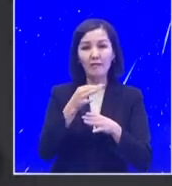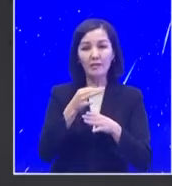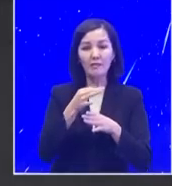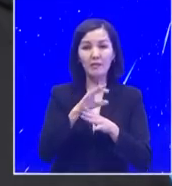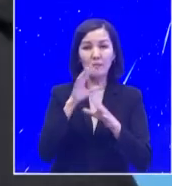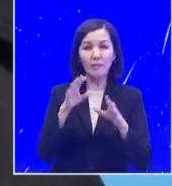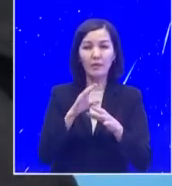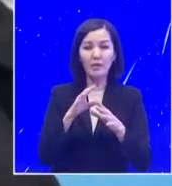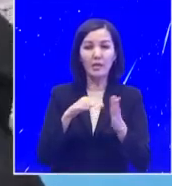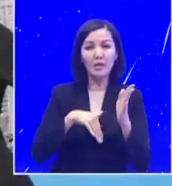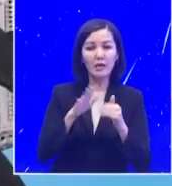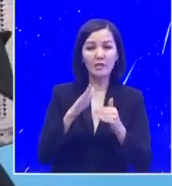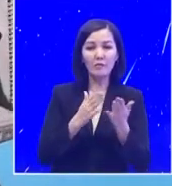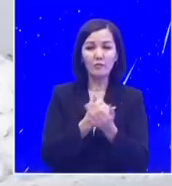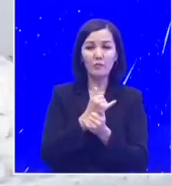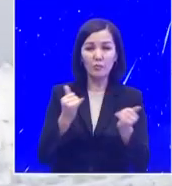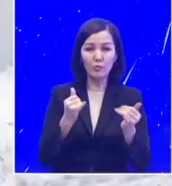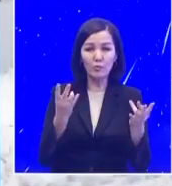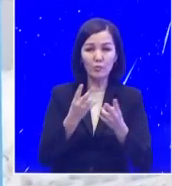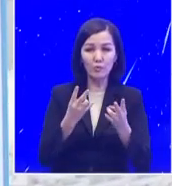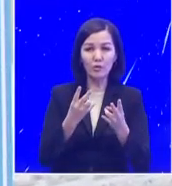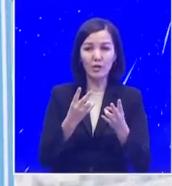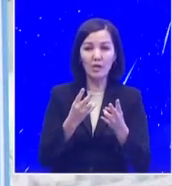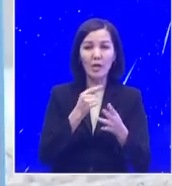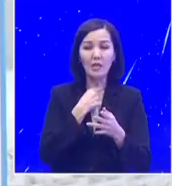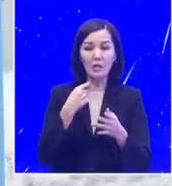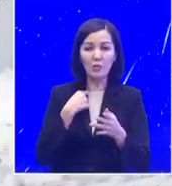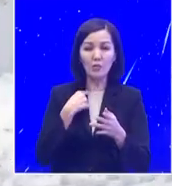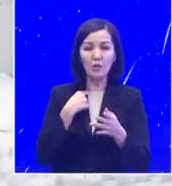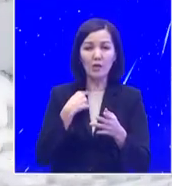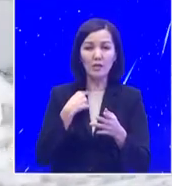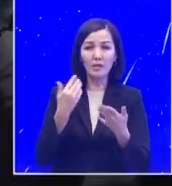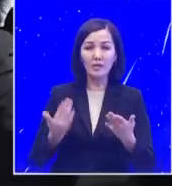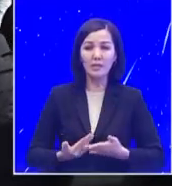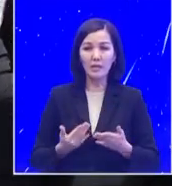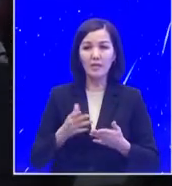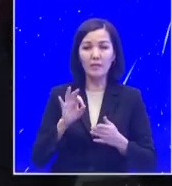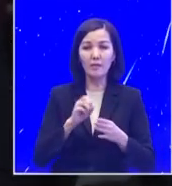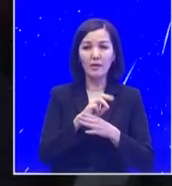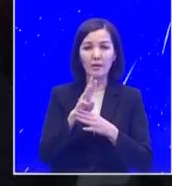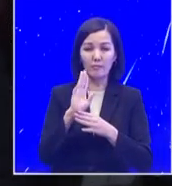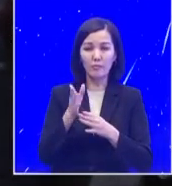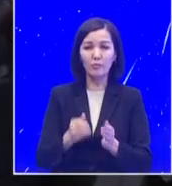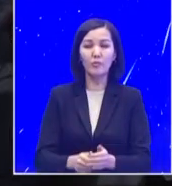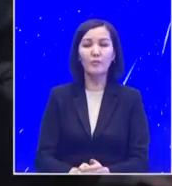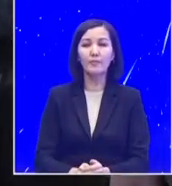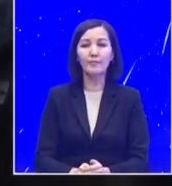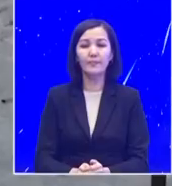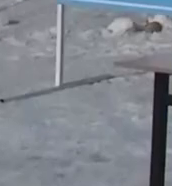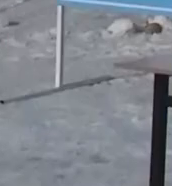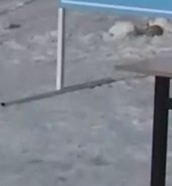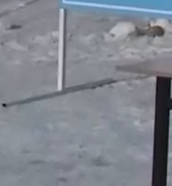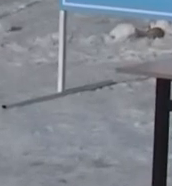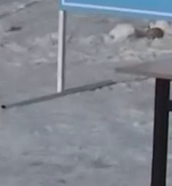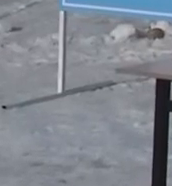подхода последних зависит, как скоро жители Талдыкургана будут обеспечены социальными благами. Гульмира Тимиргалиева, Абзал Нусипов, телеканал